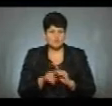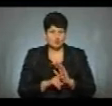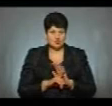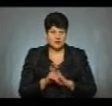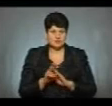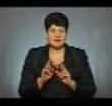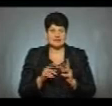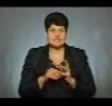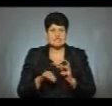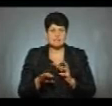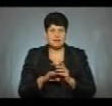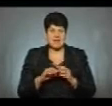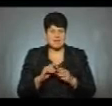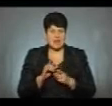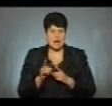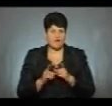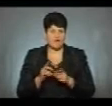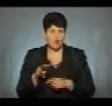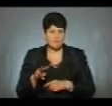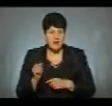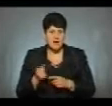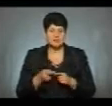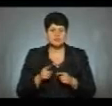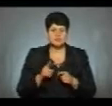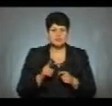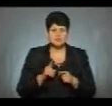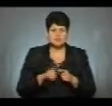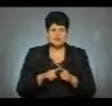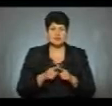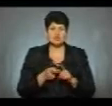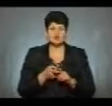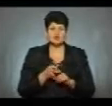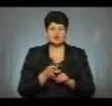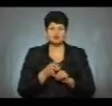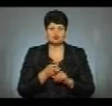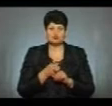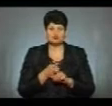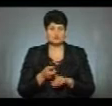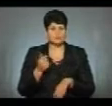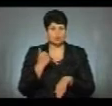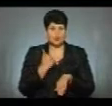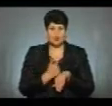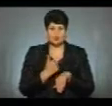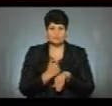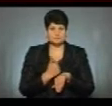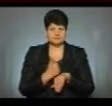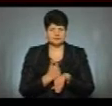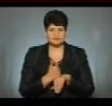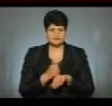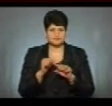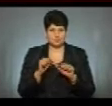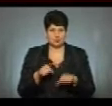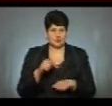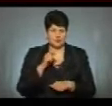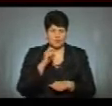як земельна реформа, скажімо. Тому що це стосується стратегічного ресурсу України